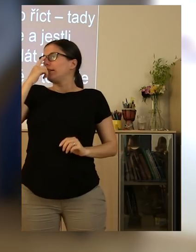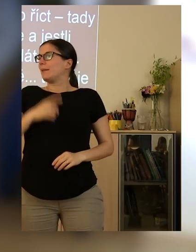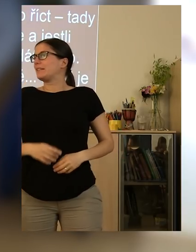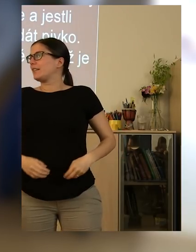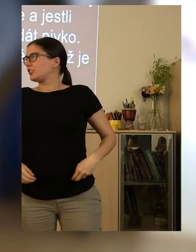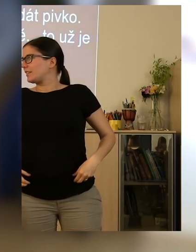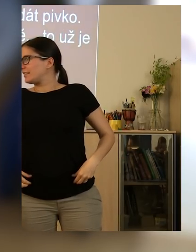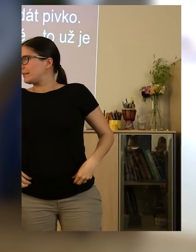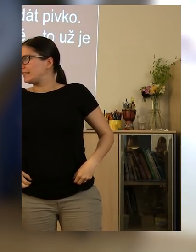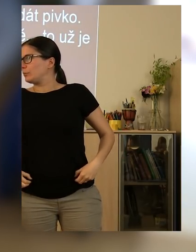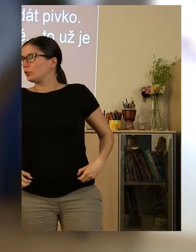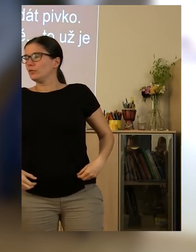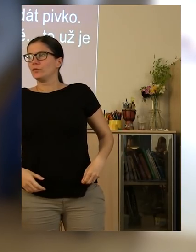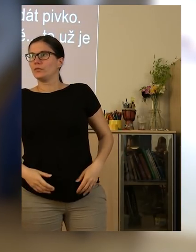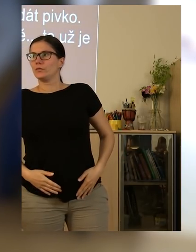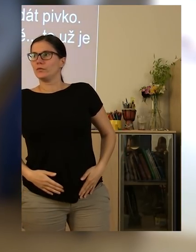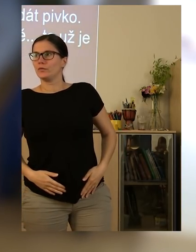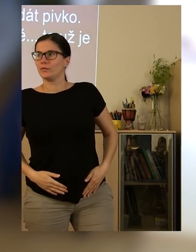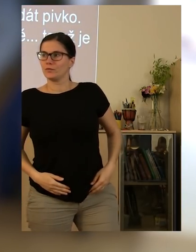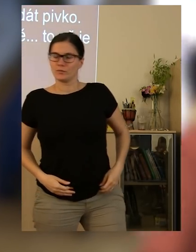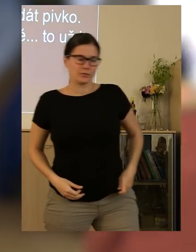Já bych se ještě chtěla zeptat, jestli můžu?